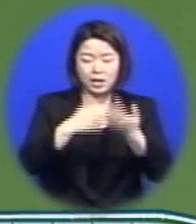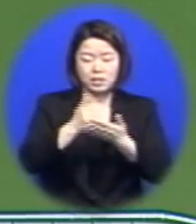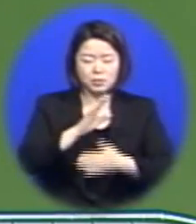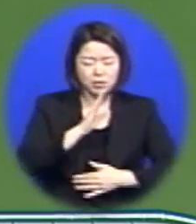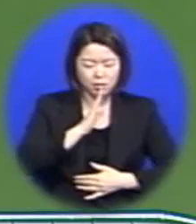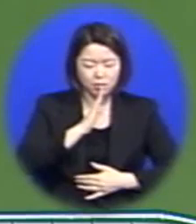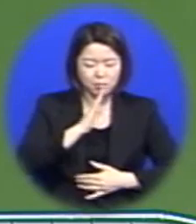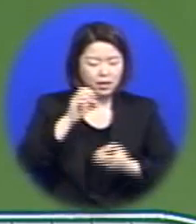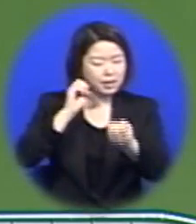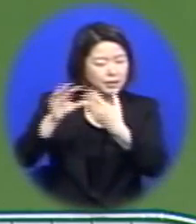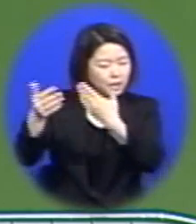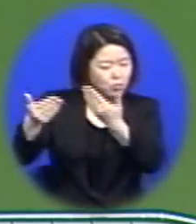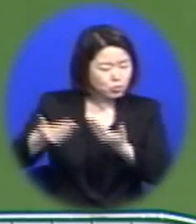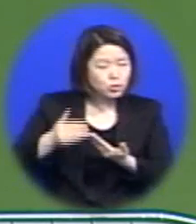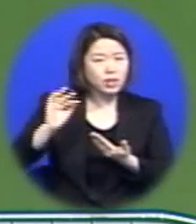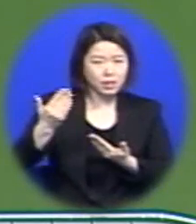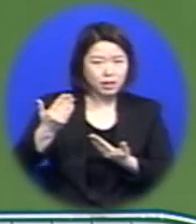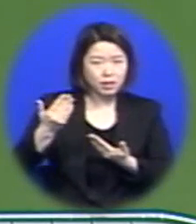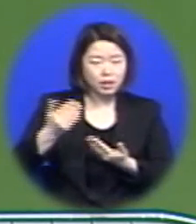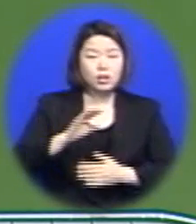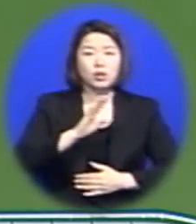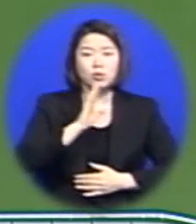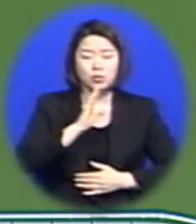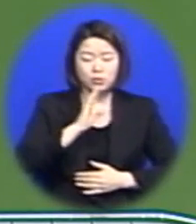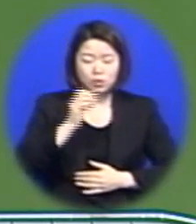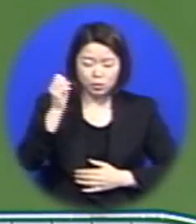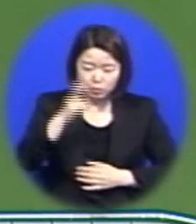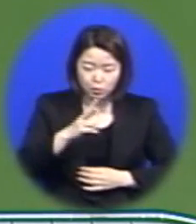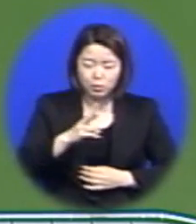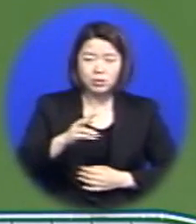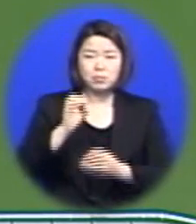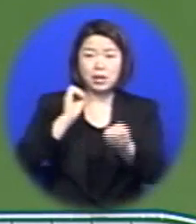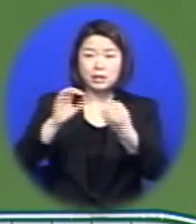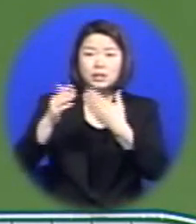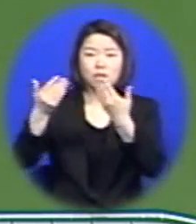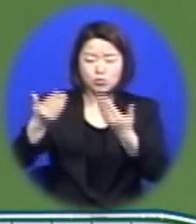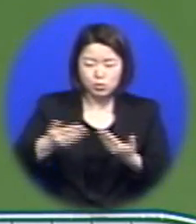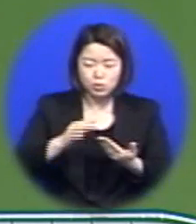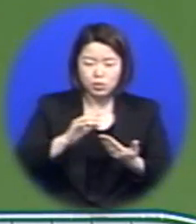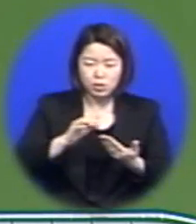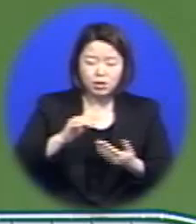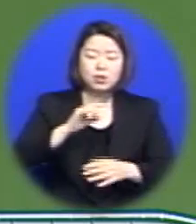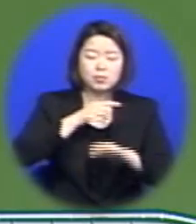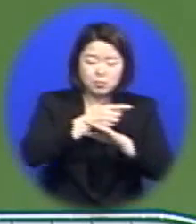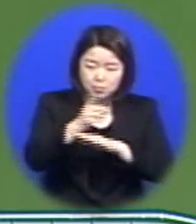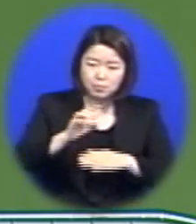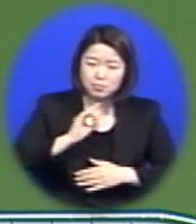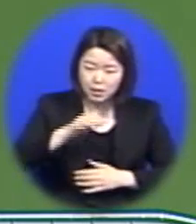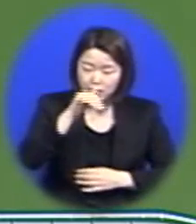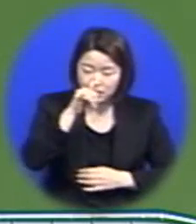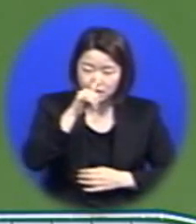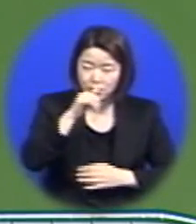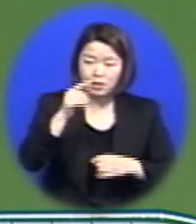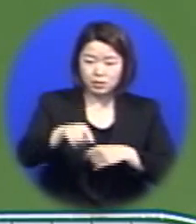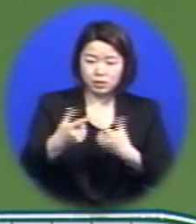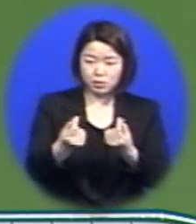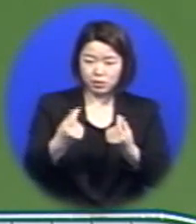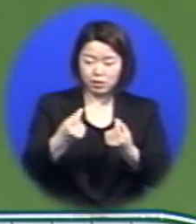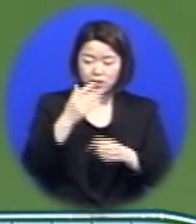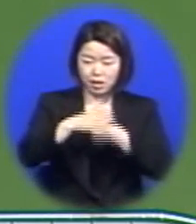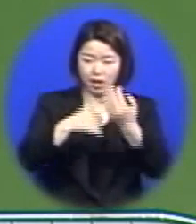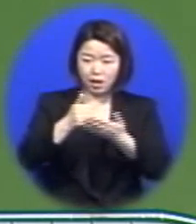주셔야 될 또 응답해 주실 수밖에 없는 그런 문제라고 생각하고 하나님께 그렇게